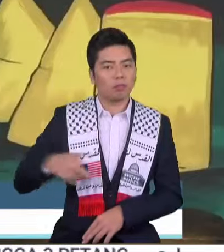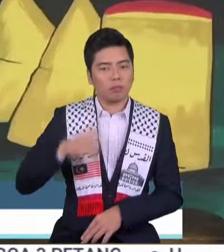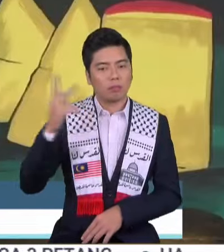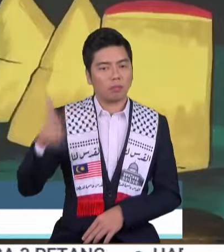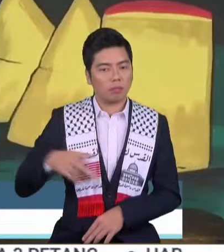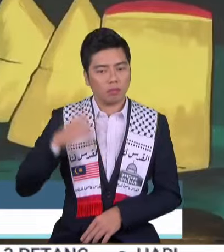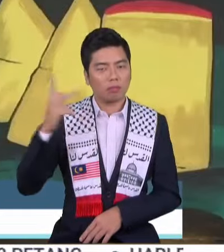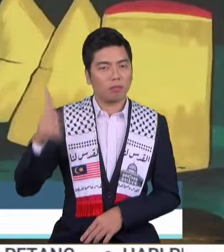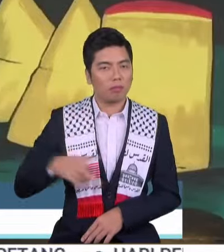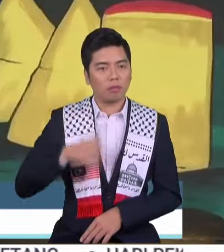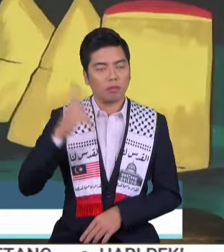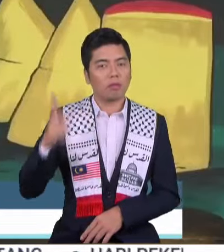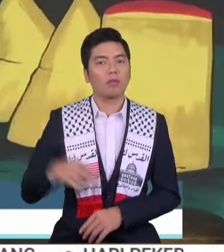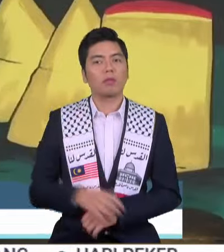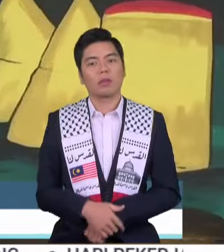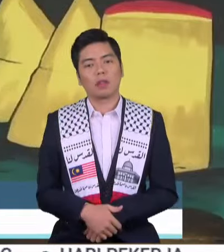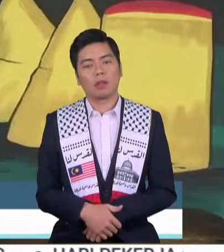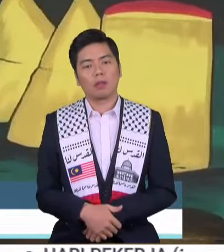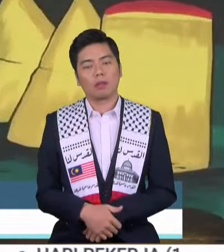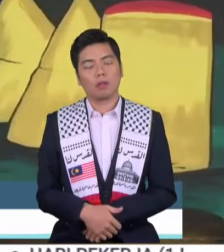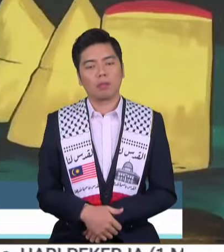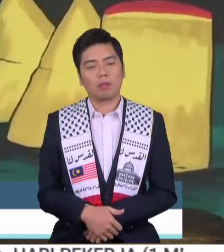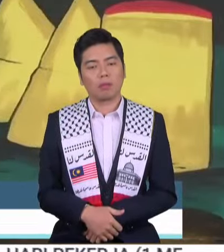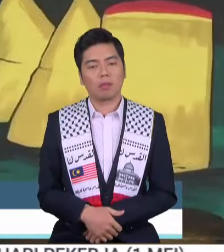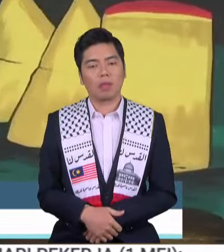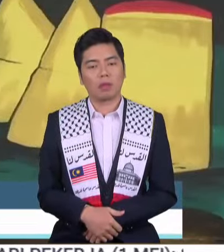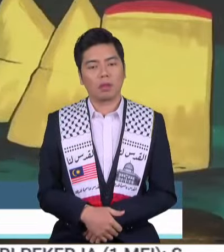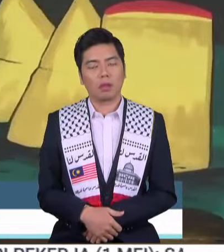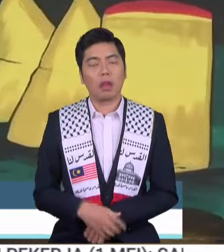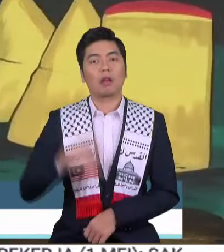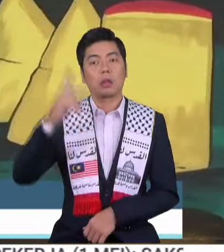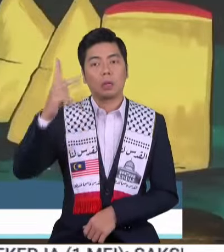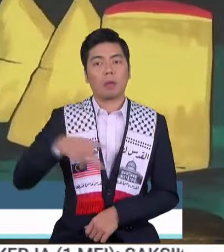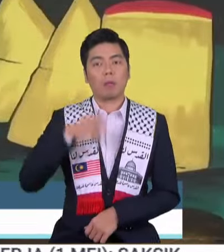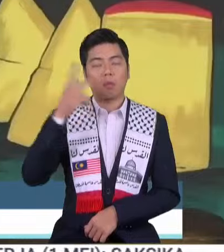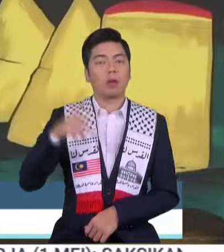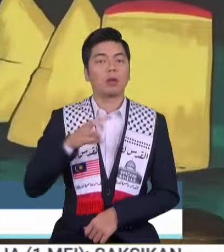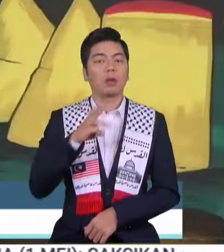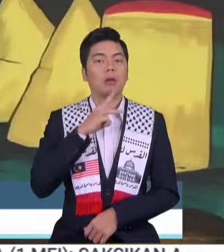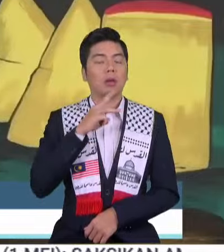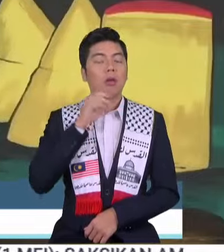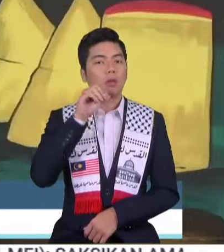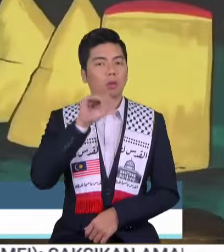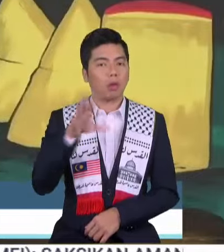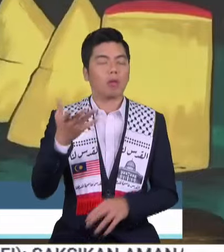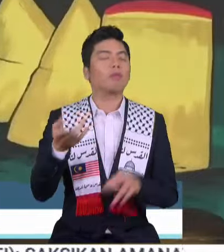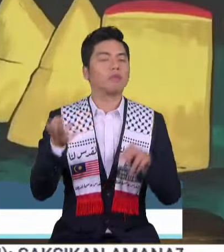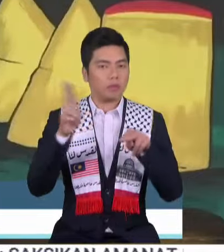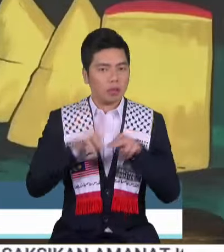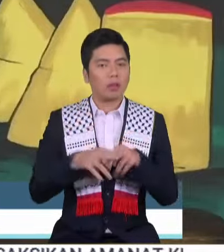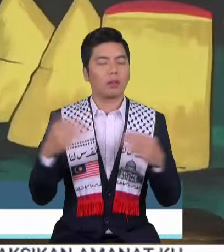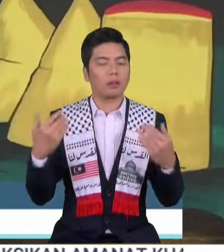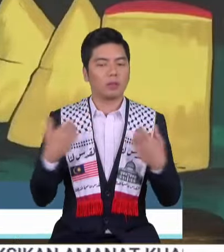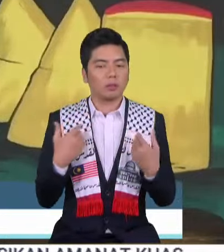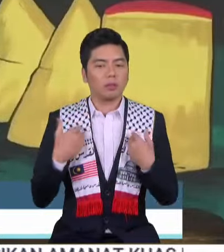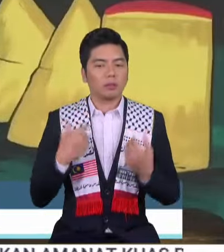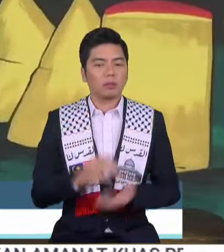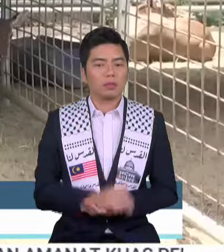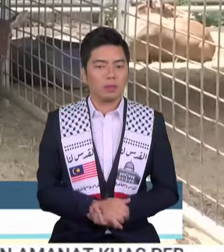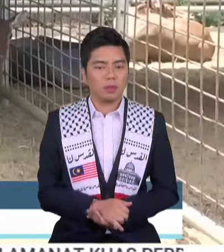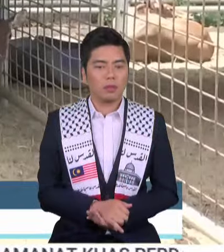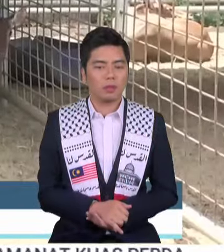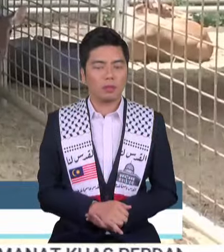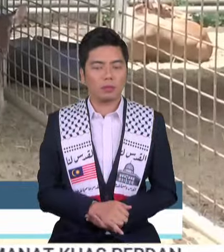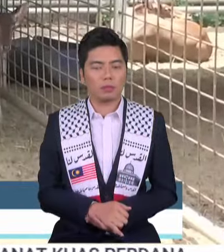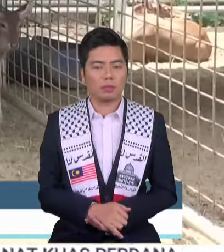propeller fan supaya patut. Ada yang fan tu yang keluar mist. Lepas tu ada tanda pokok-pokok renek dalam kandang tu supaya